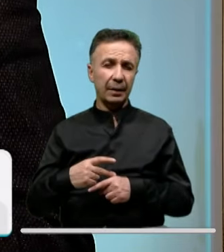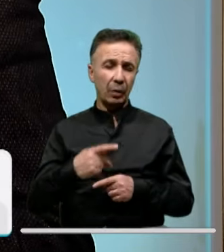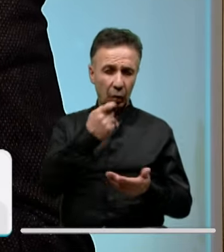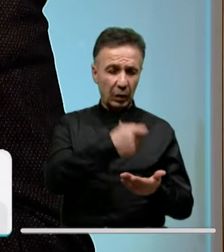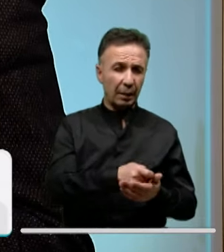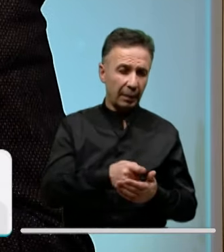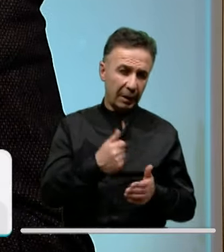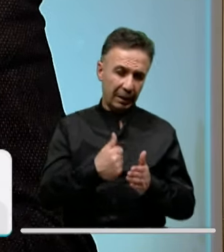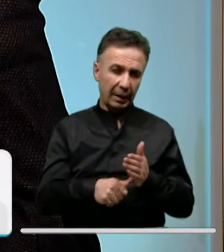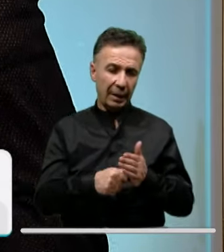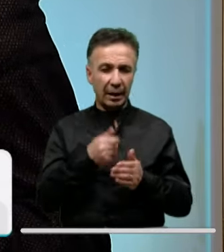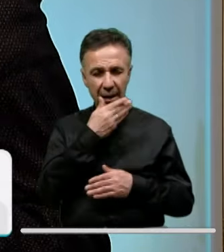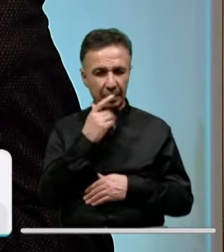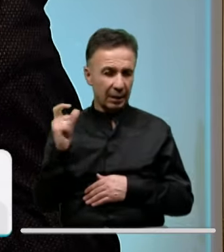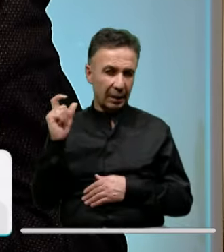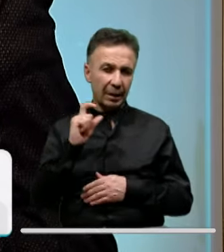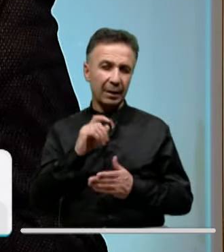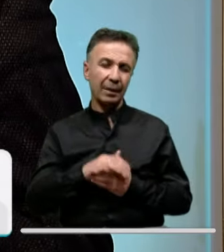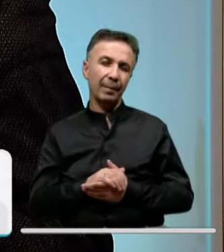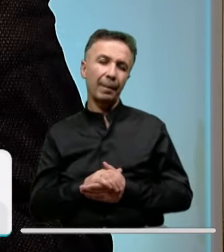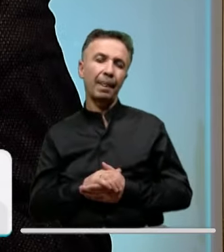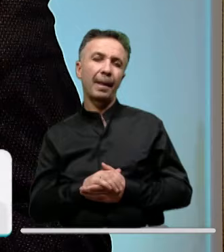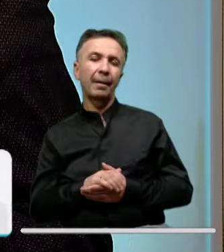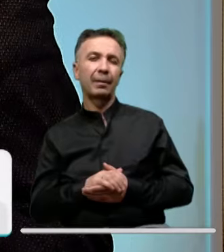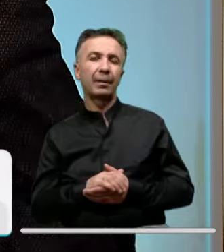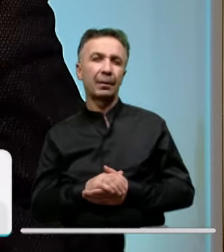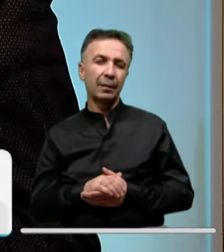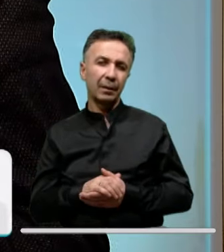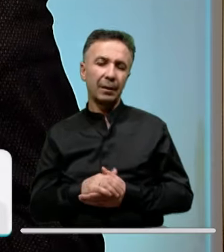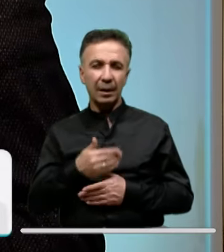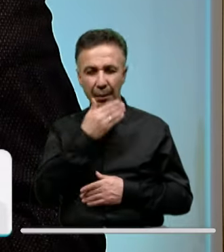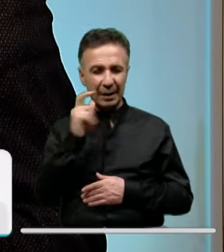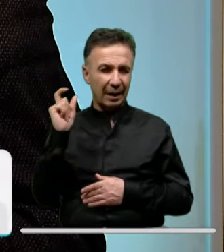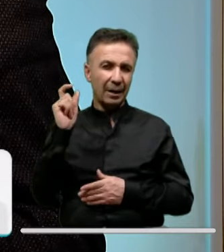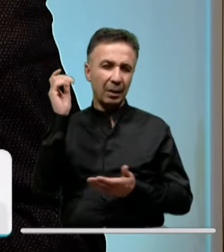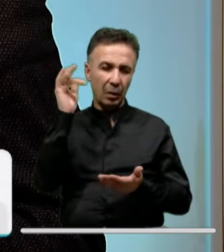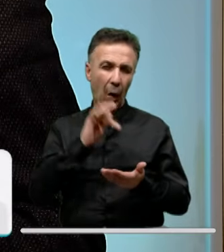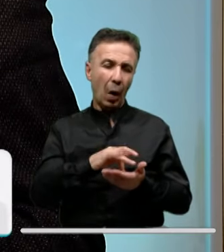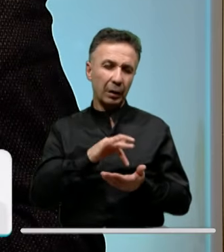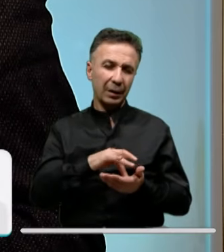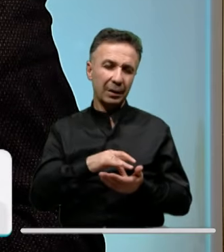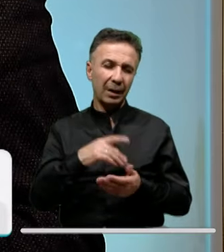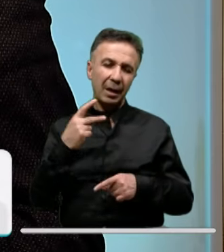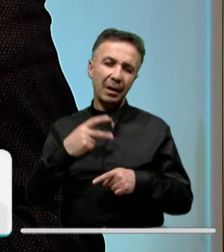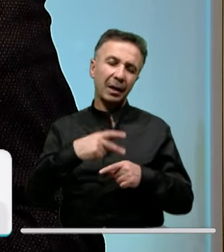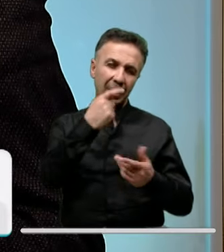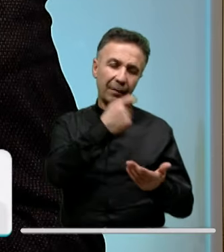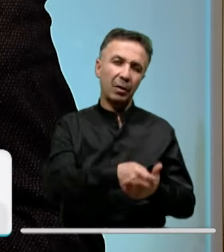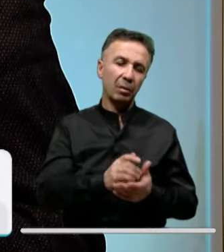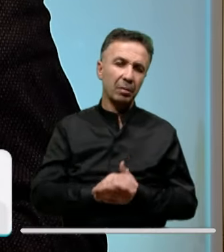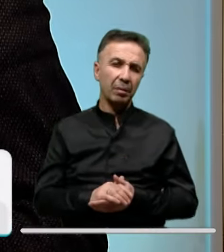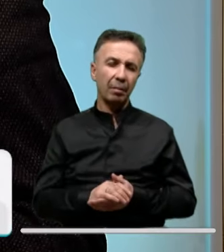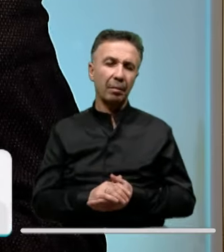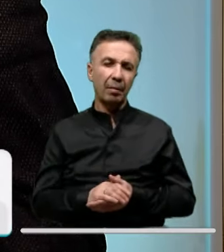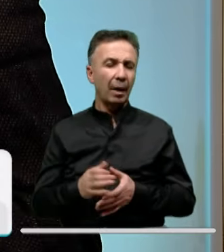diyelim Ramazan içerisinde ne yapacağız? Şu anda ortasına doğru geliyoruz. Ramazan'ın ortasında ben ne yapıyorum? Efendim zekatlarımı veriyorum. Peki elimde ne